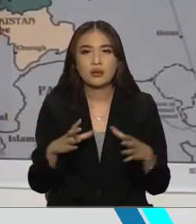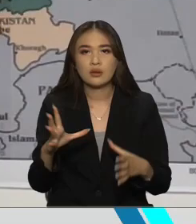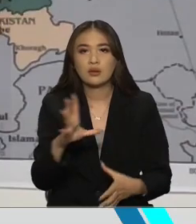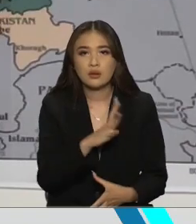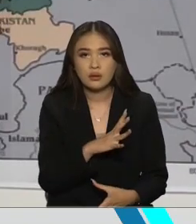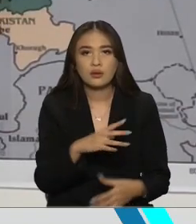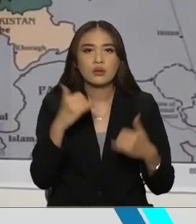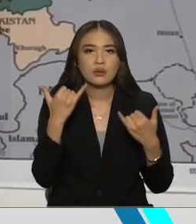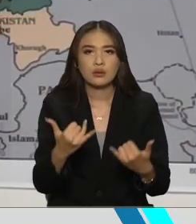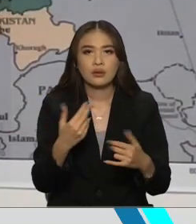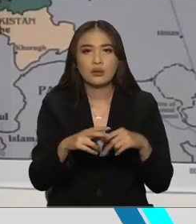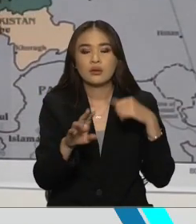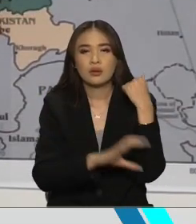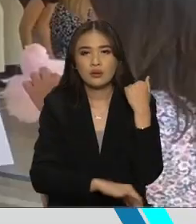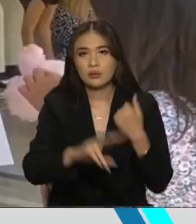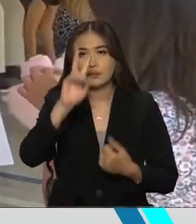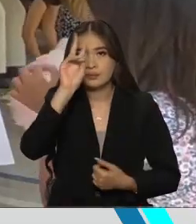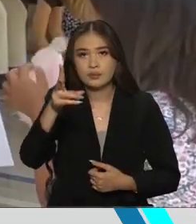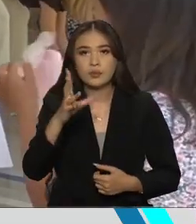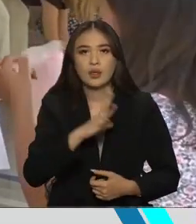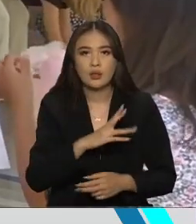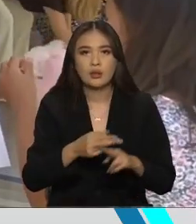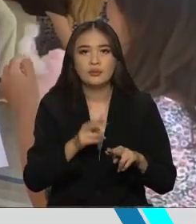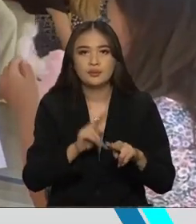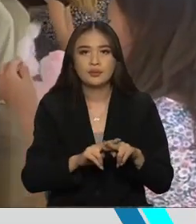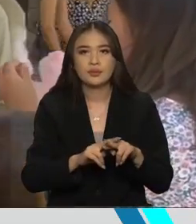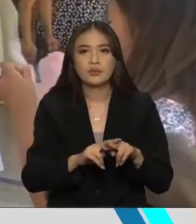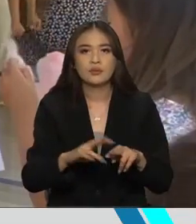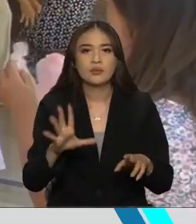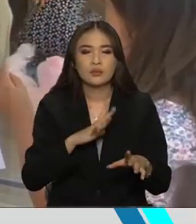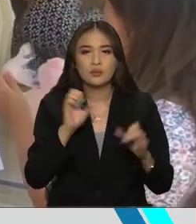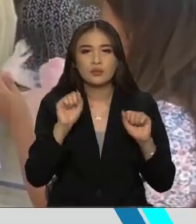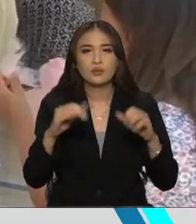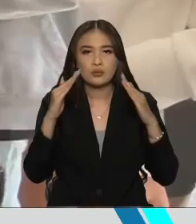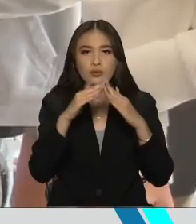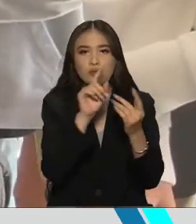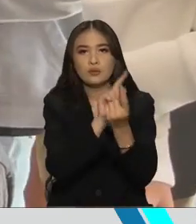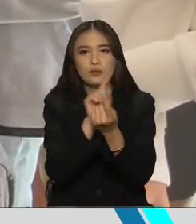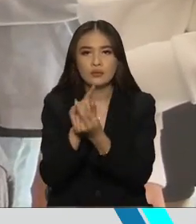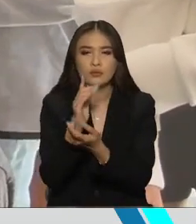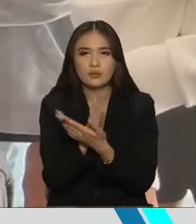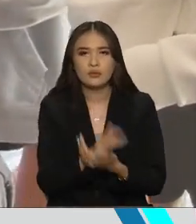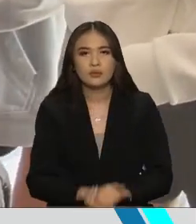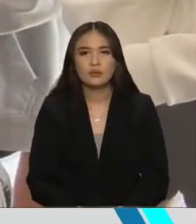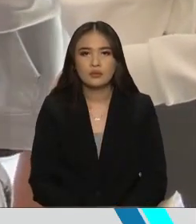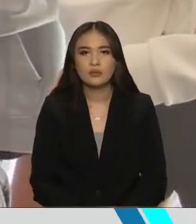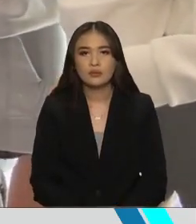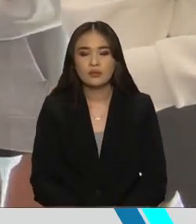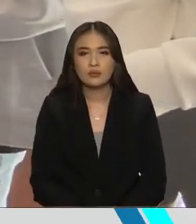Міне, енді соңғы 2 жылдан бері сағынышын басып, шүйіркелесуге жиылатын өз үйі бар.